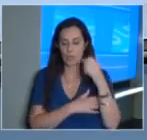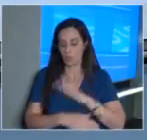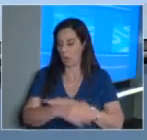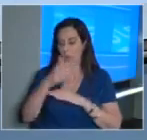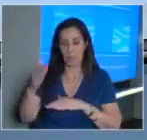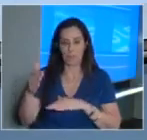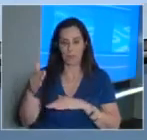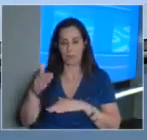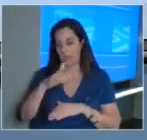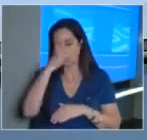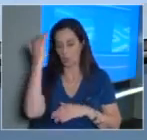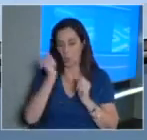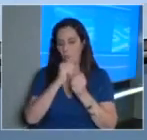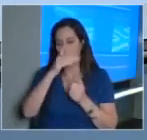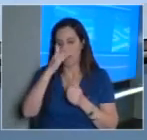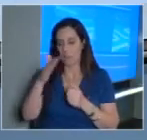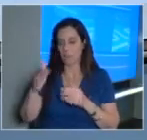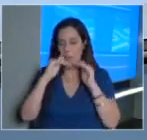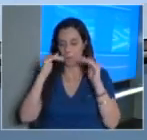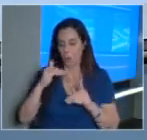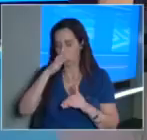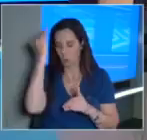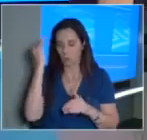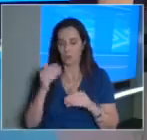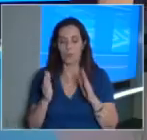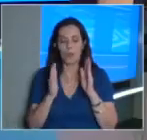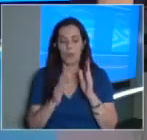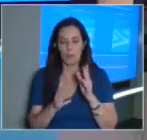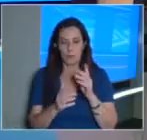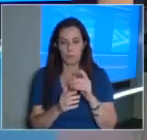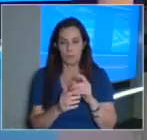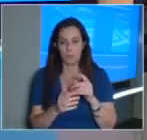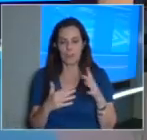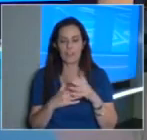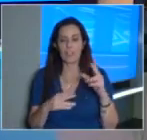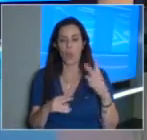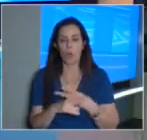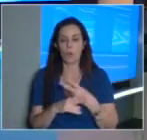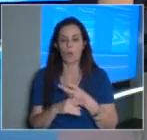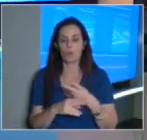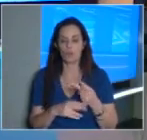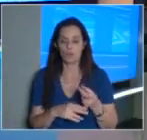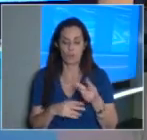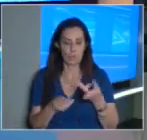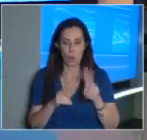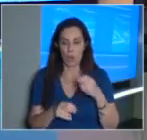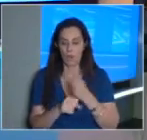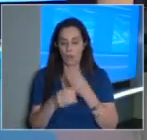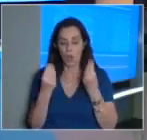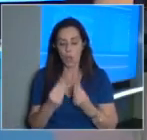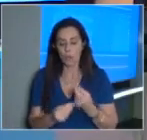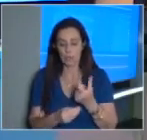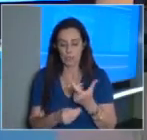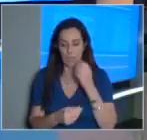הימין הקיצוני או הימין הפחות קיצוני, לבקר את הנורמות של האיחוד האירופי. זה יכול לעבוד